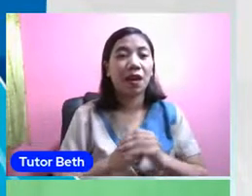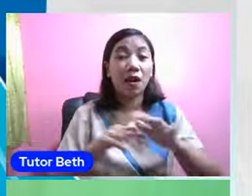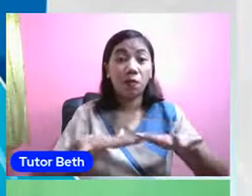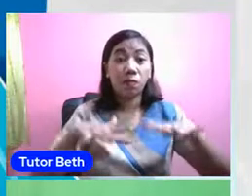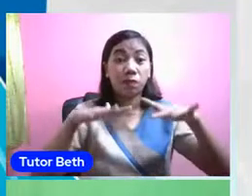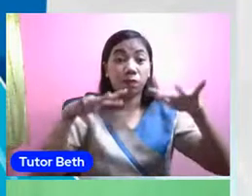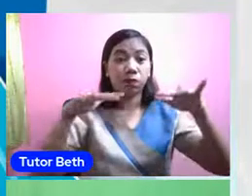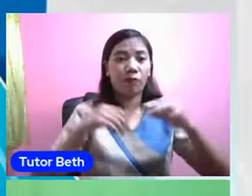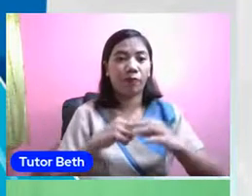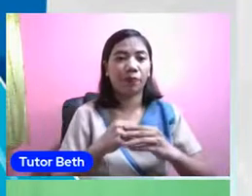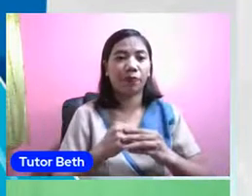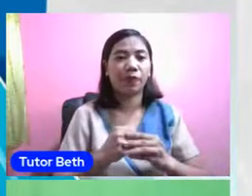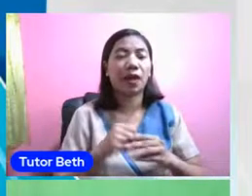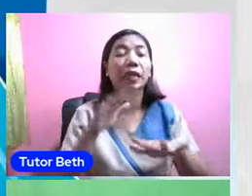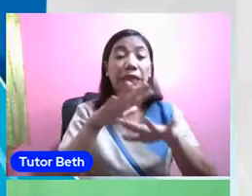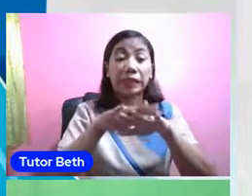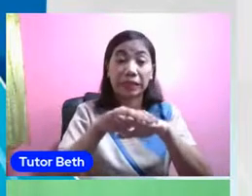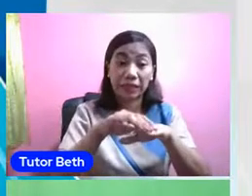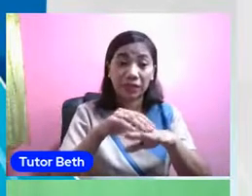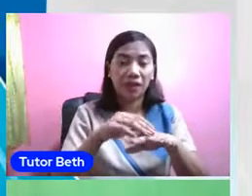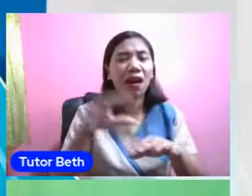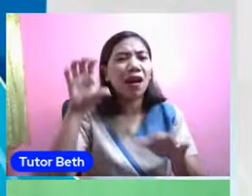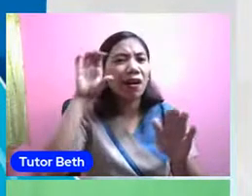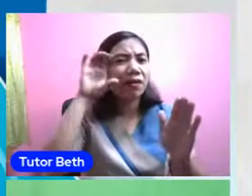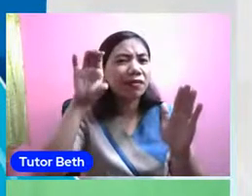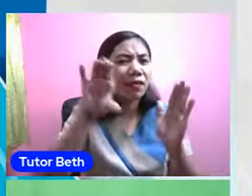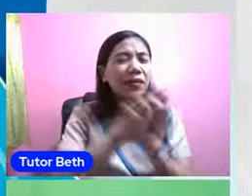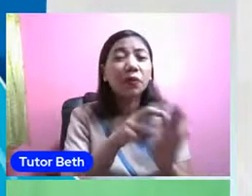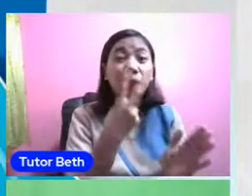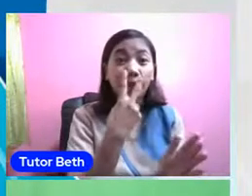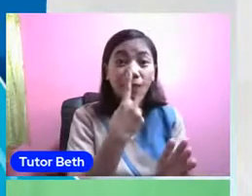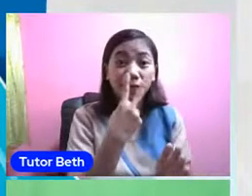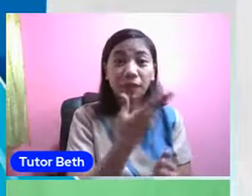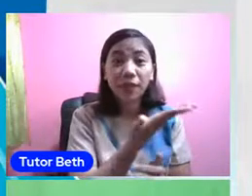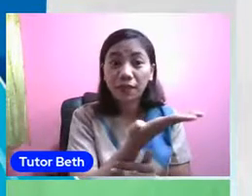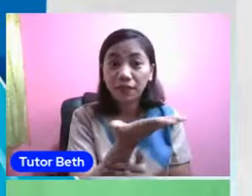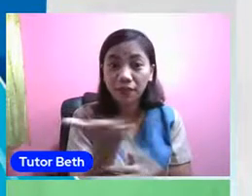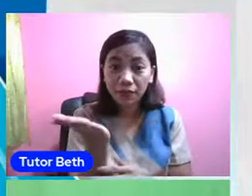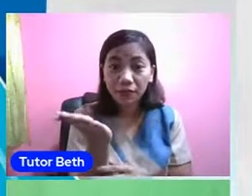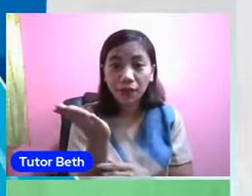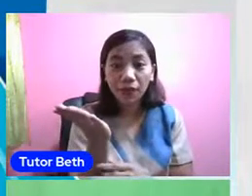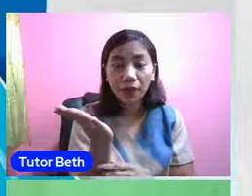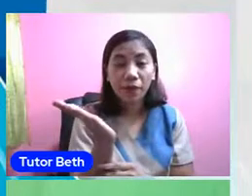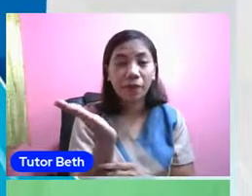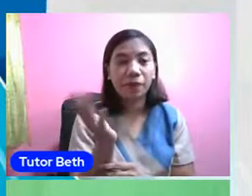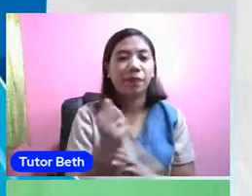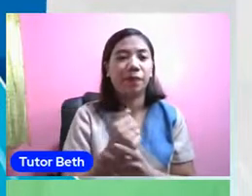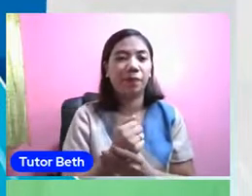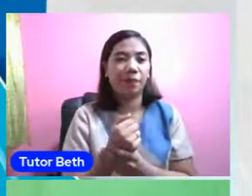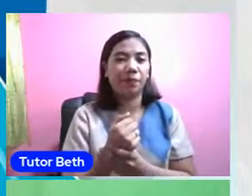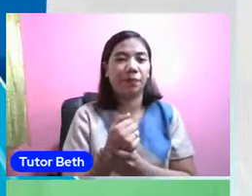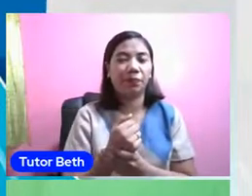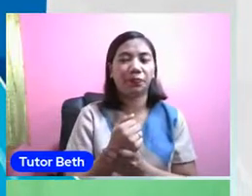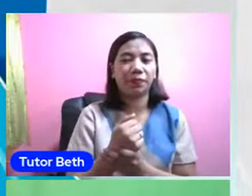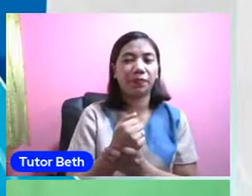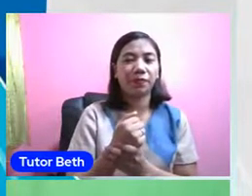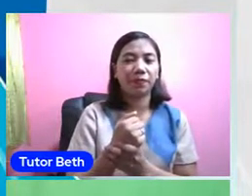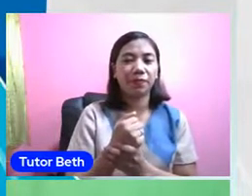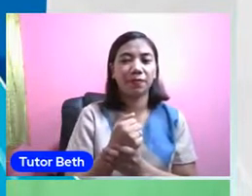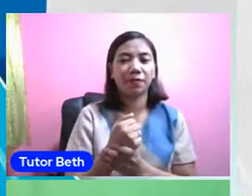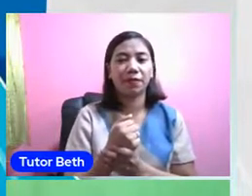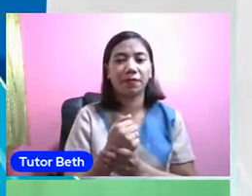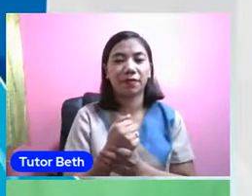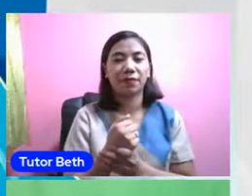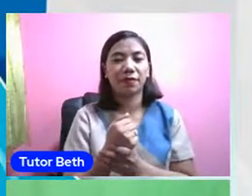baha, ang tawag natin, o ang larawang nakikita nyo sa ating monitor o sa larawan. Pagbaha